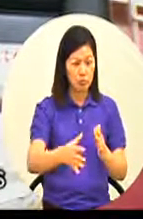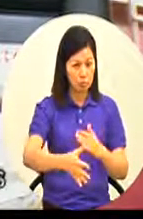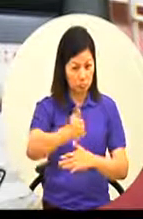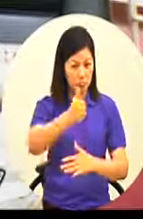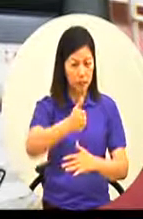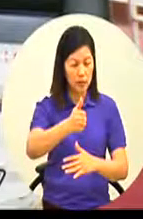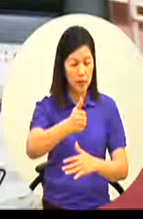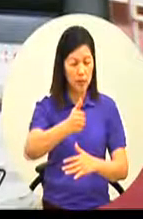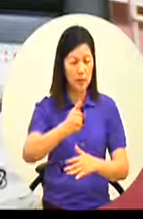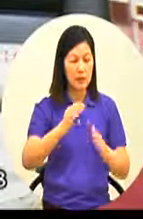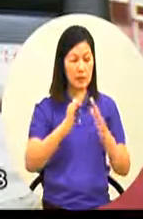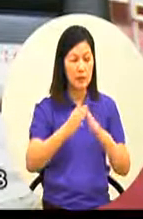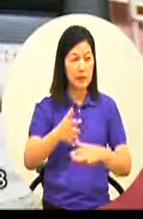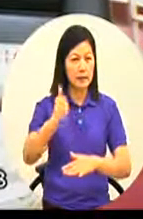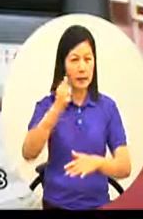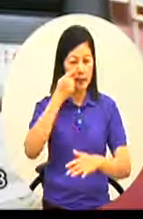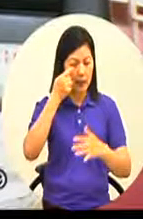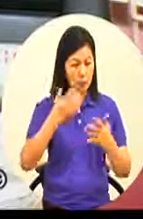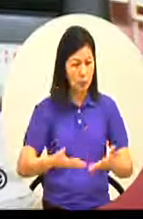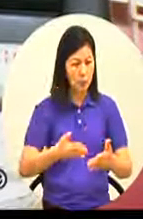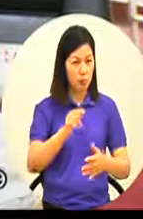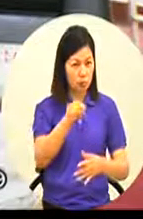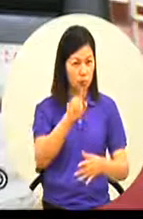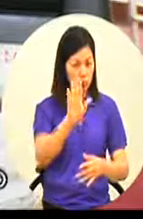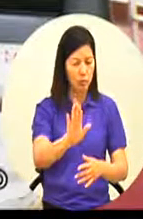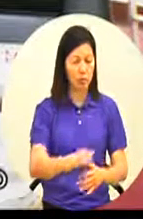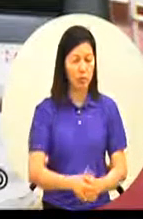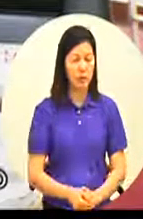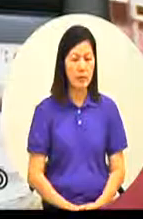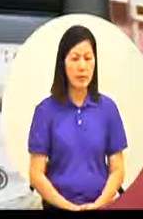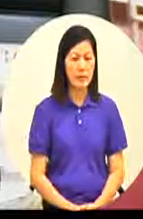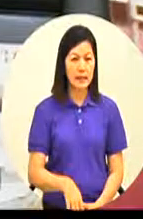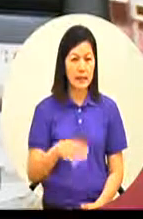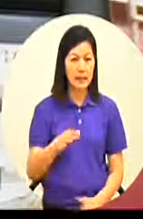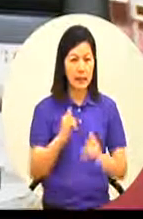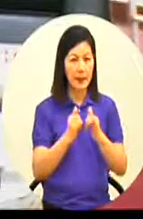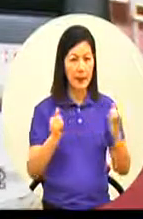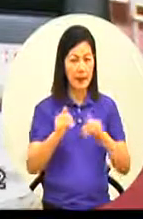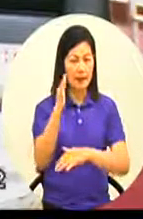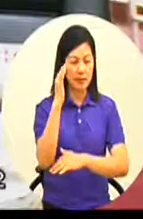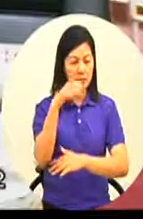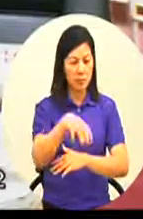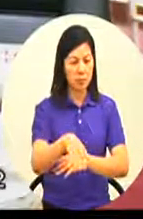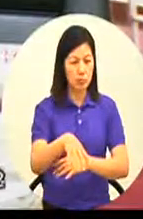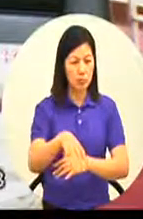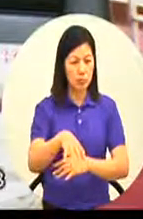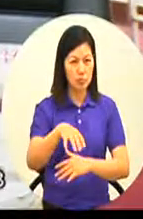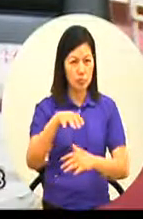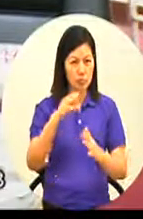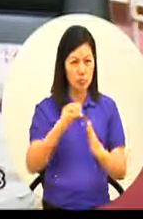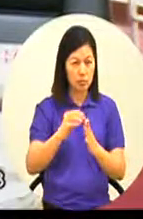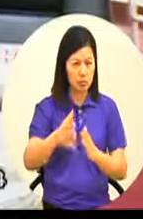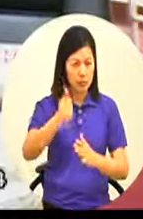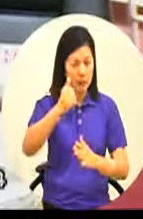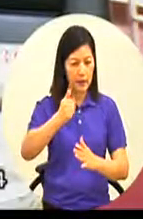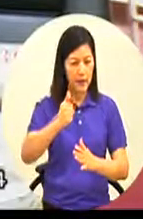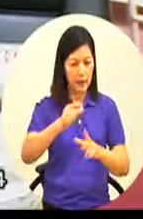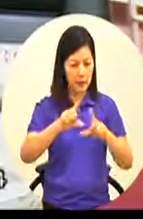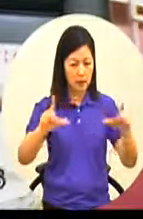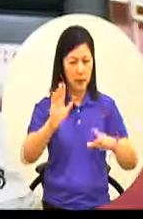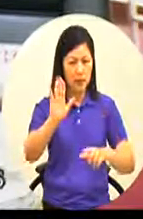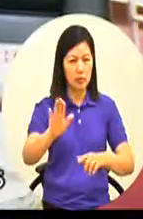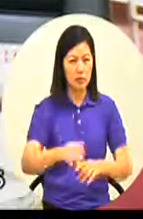用你，民政局又是一个上大局的局长，你为什么要让人们、